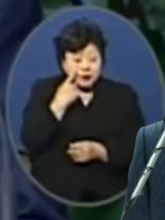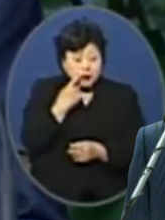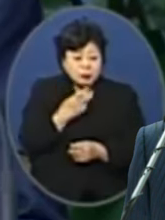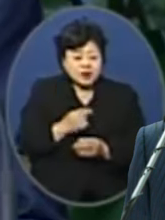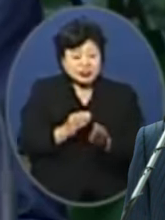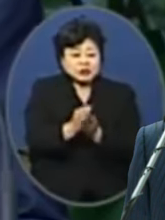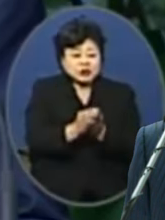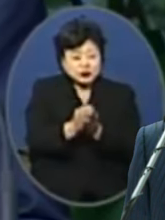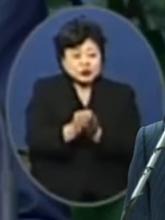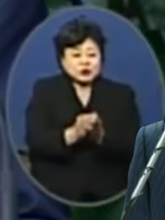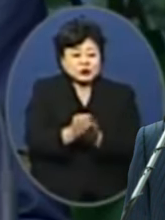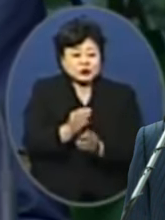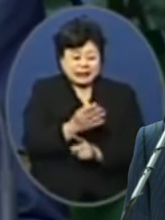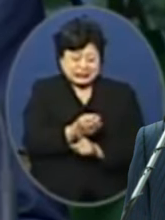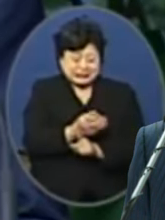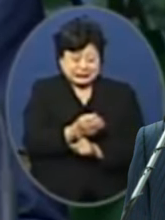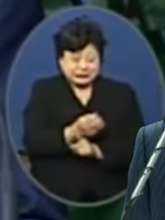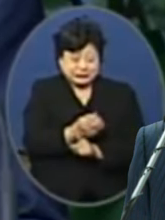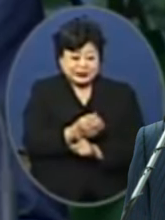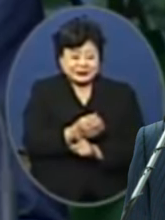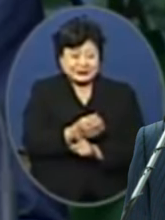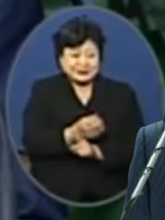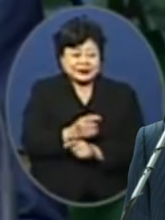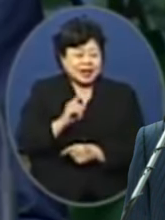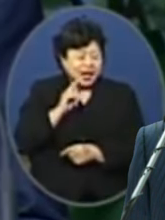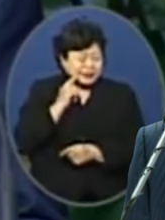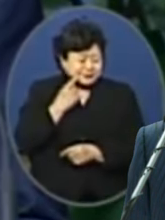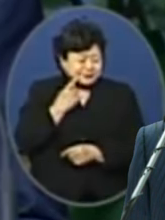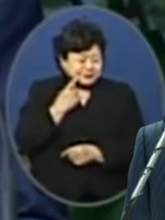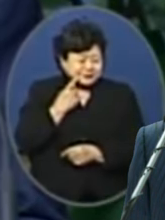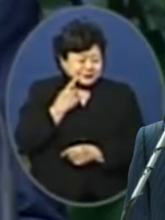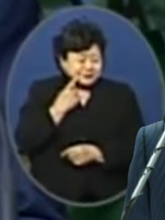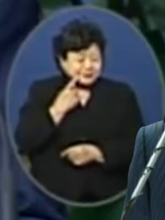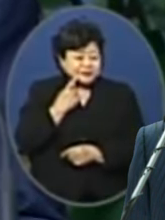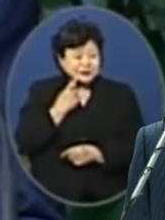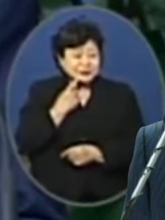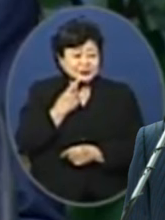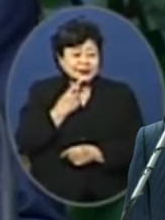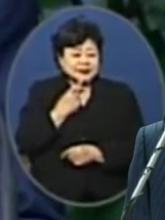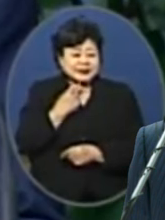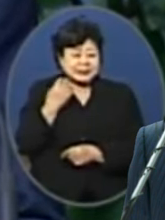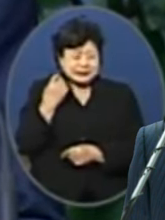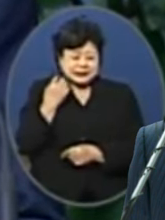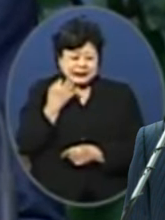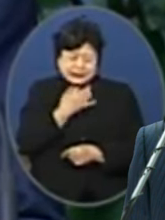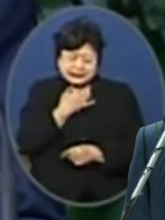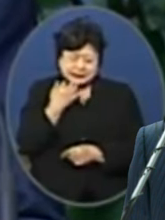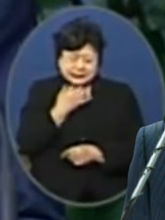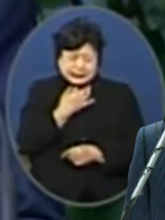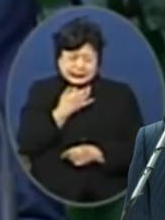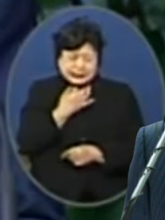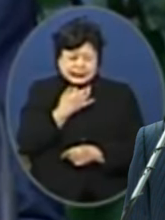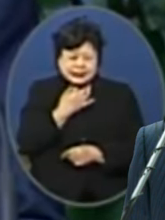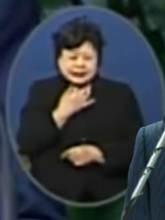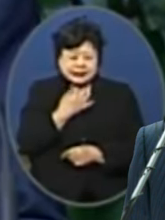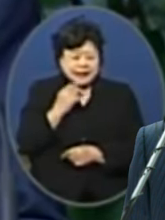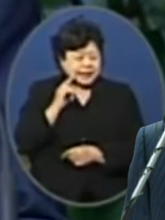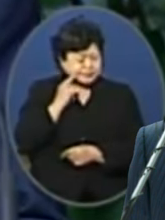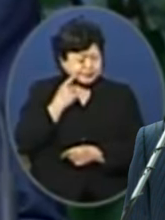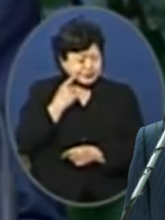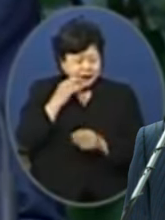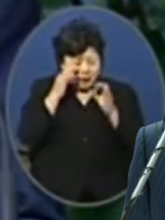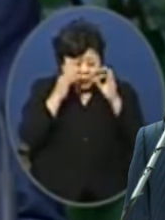있지 않습니까 진주가 아름다운데 그 바란 색깔이 흰 색깔에 섞여는 거 보면 굉장히 아름답게 보이는